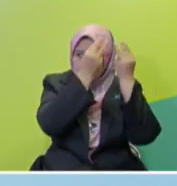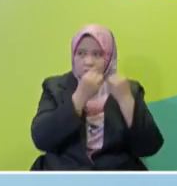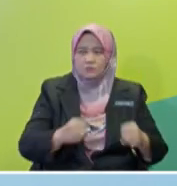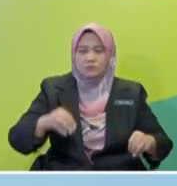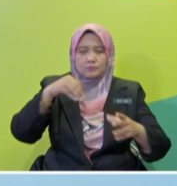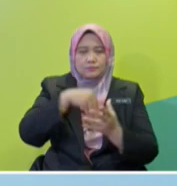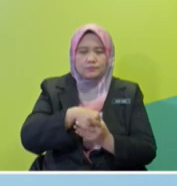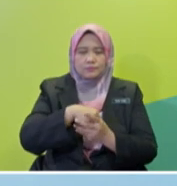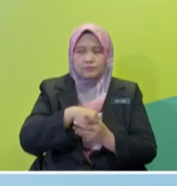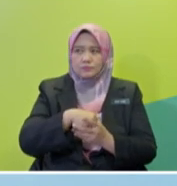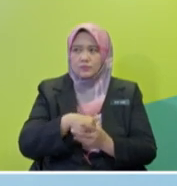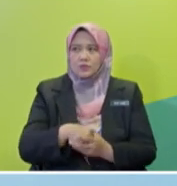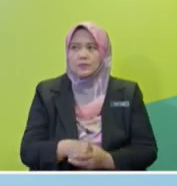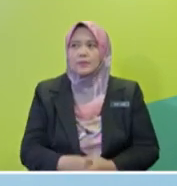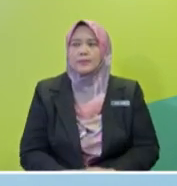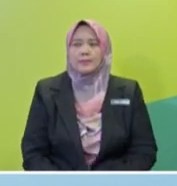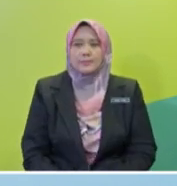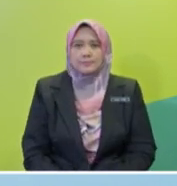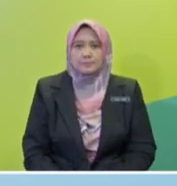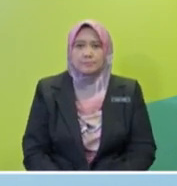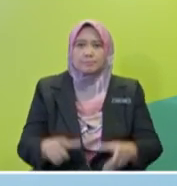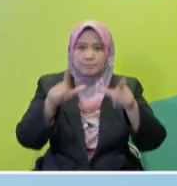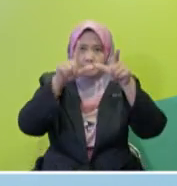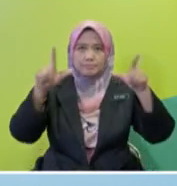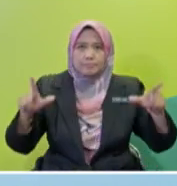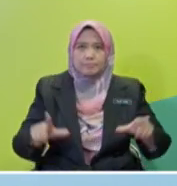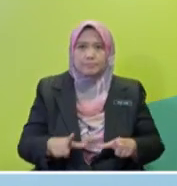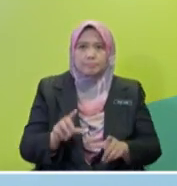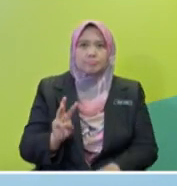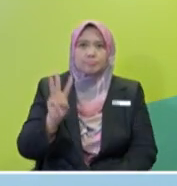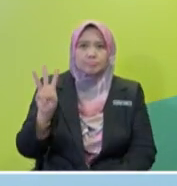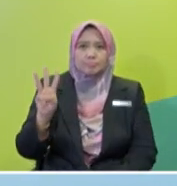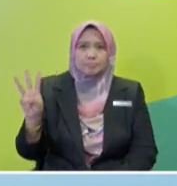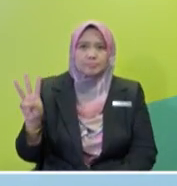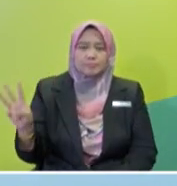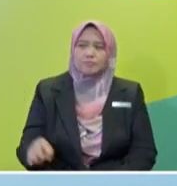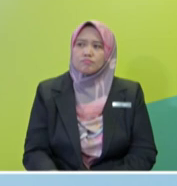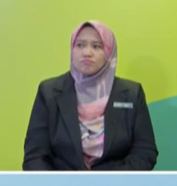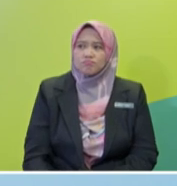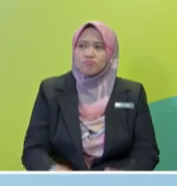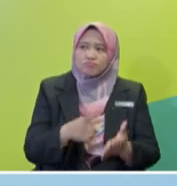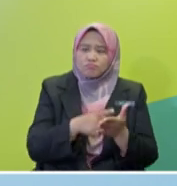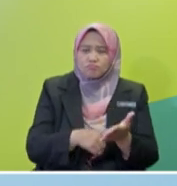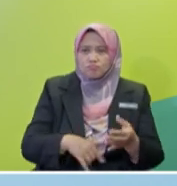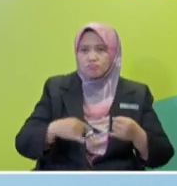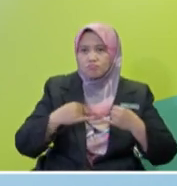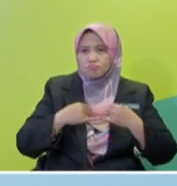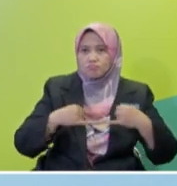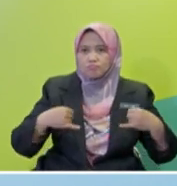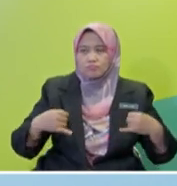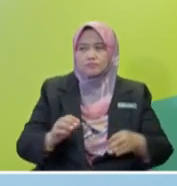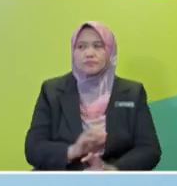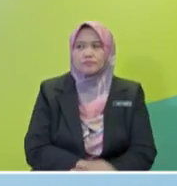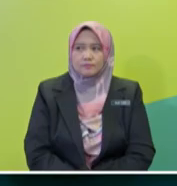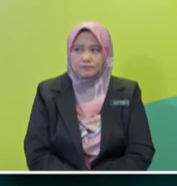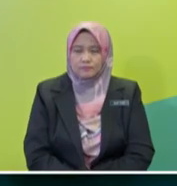sesawang so kita dapat Lihatlah struktur tersebut Nyatakan jenis struktur tersebut Siapa